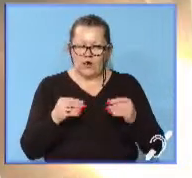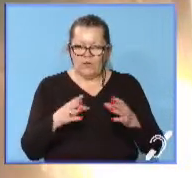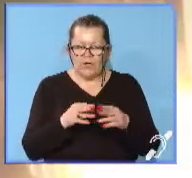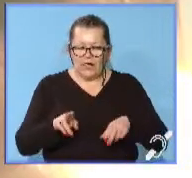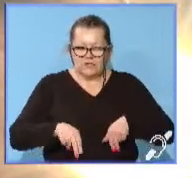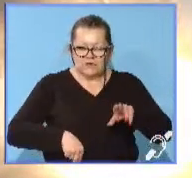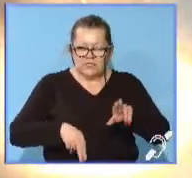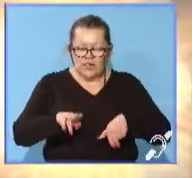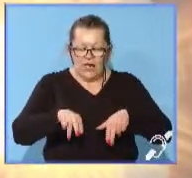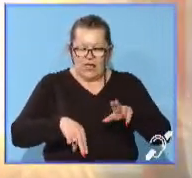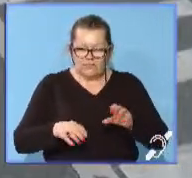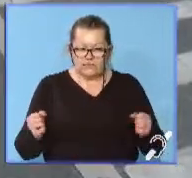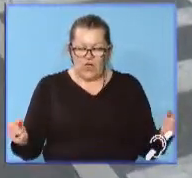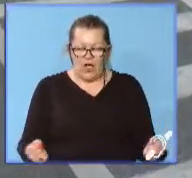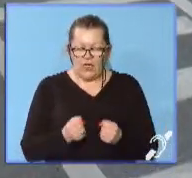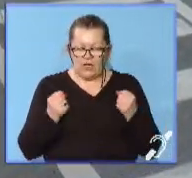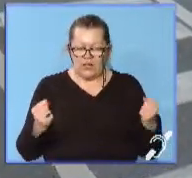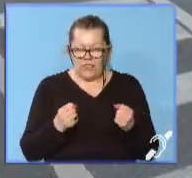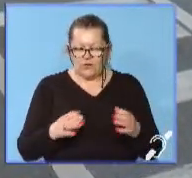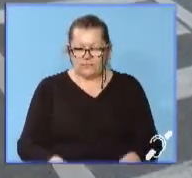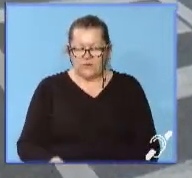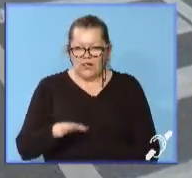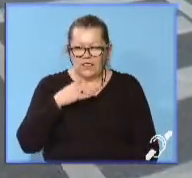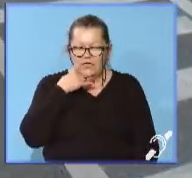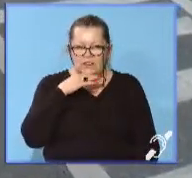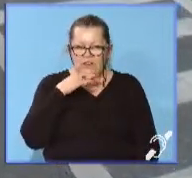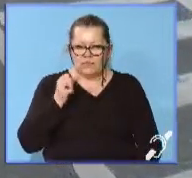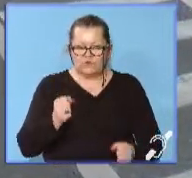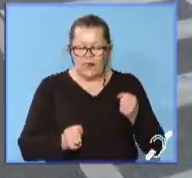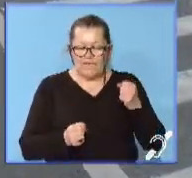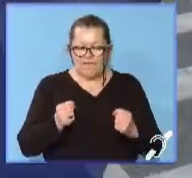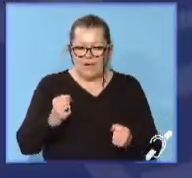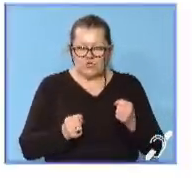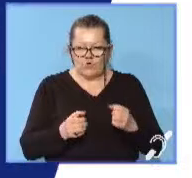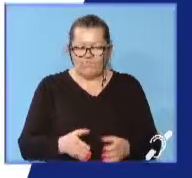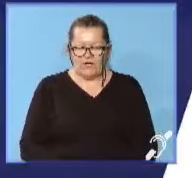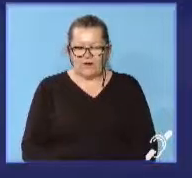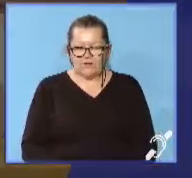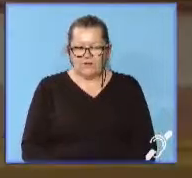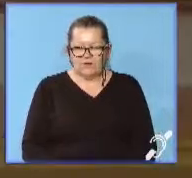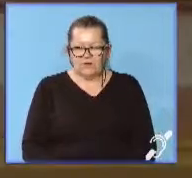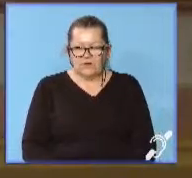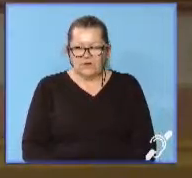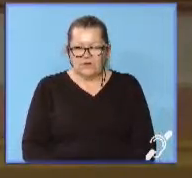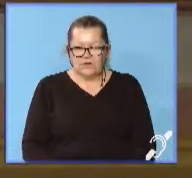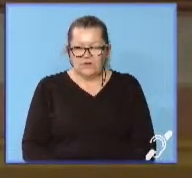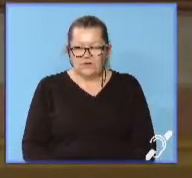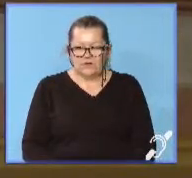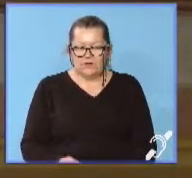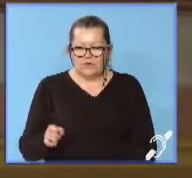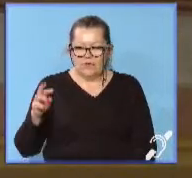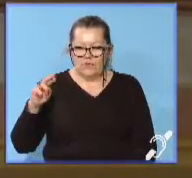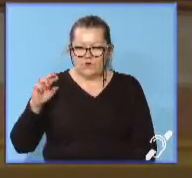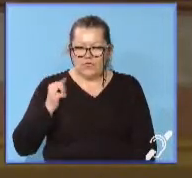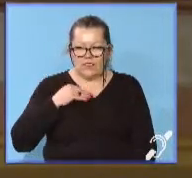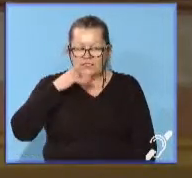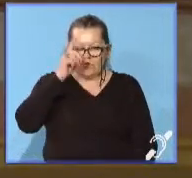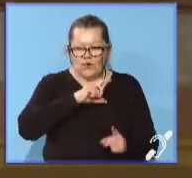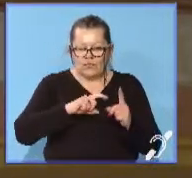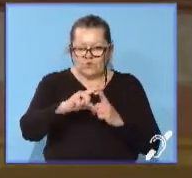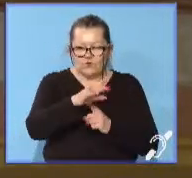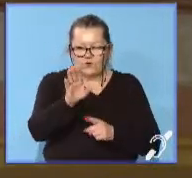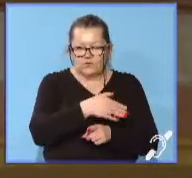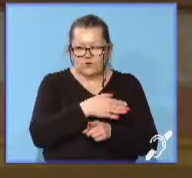traficul s a desfășurat cu dificultate ceea ce i a nemulțumit pe șoferi Oltenia marchează ziua culturii